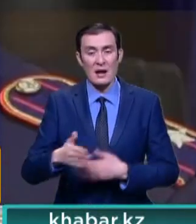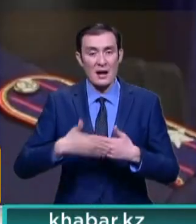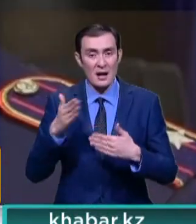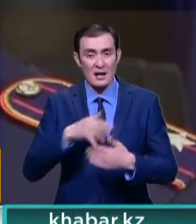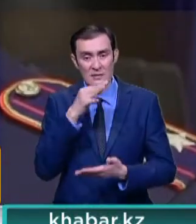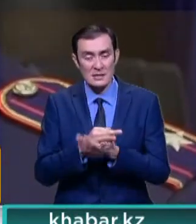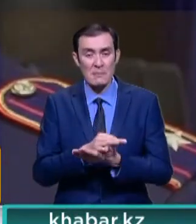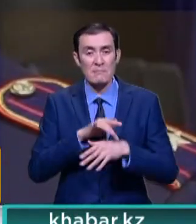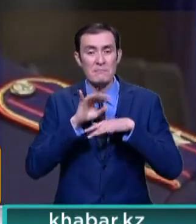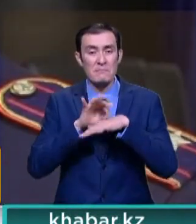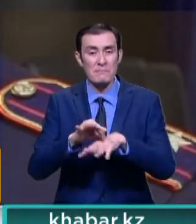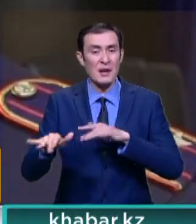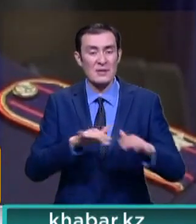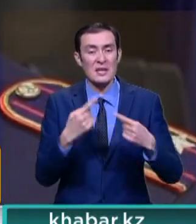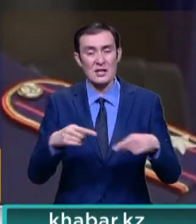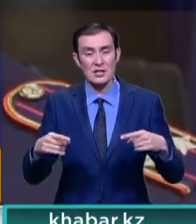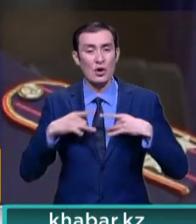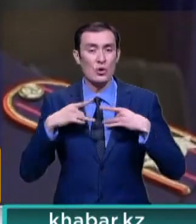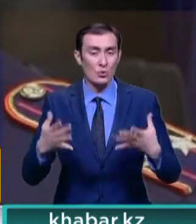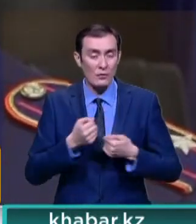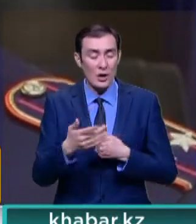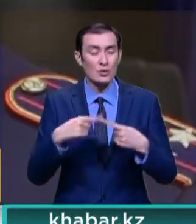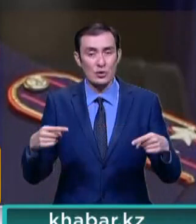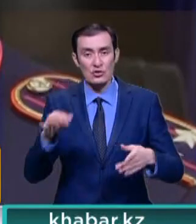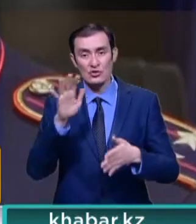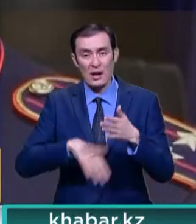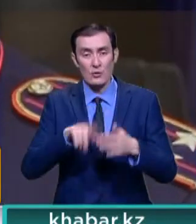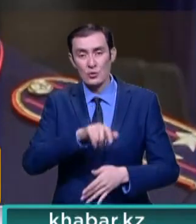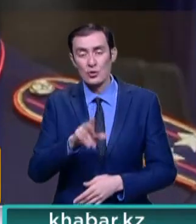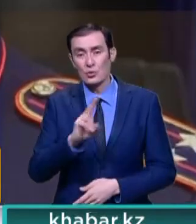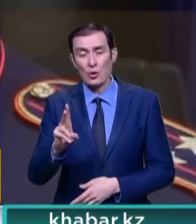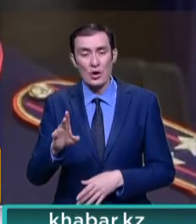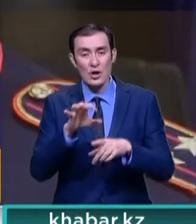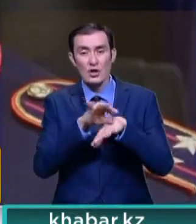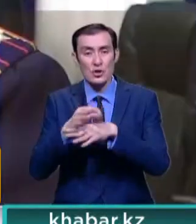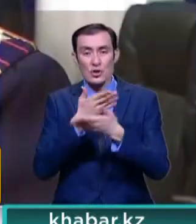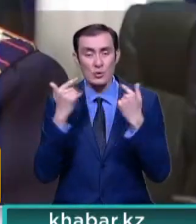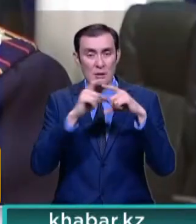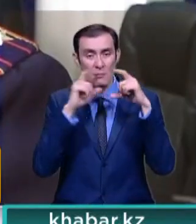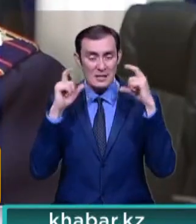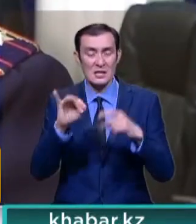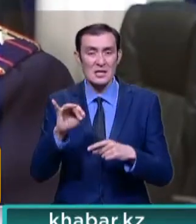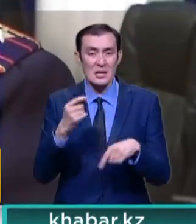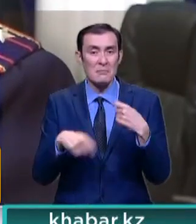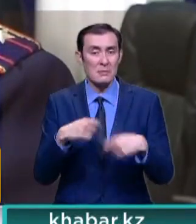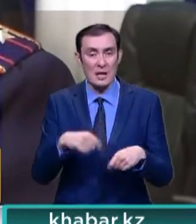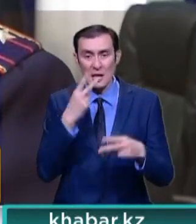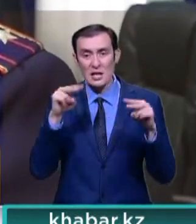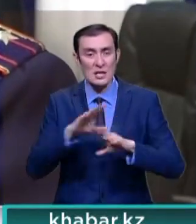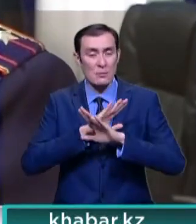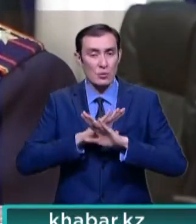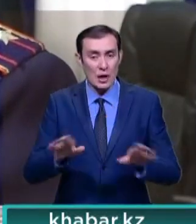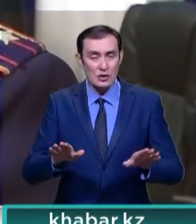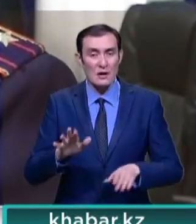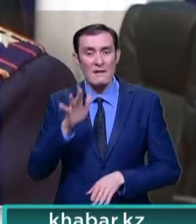ответственности за проведение различных тоев. Остальные взыскания получили люди, которые не носят масок, и предприниматели, не